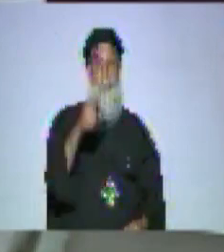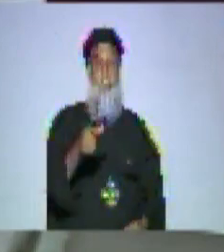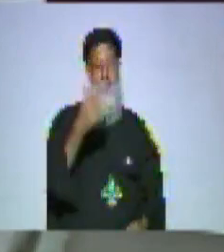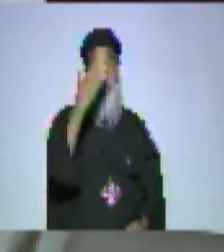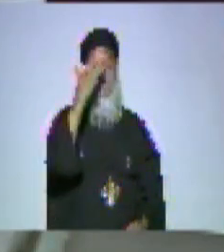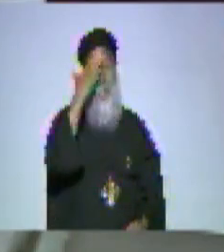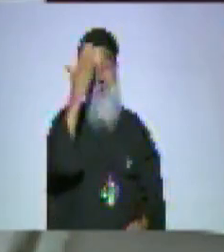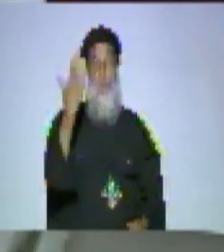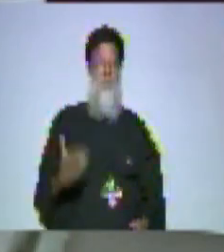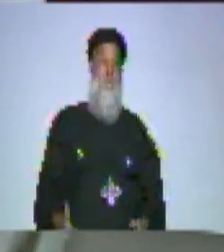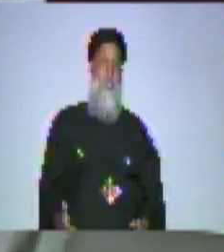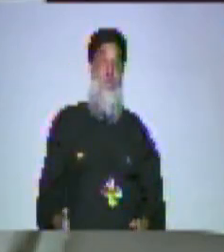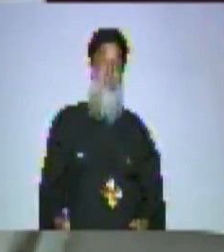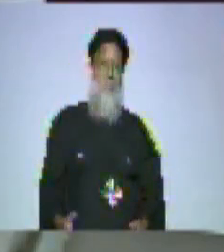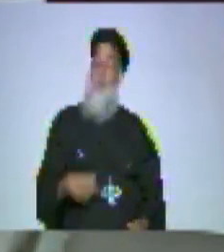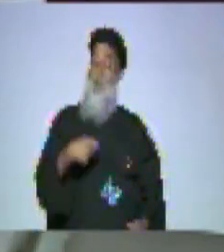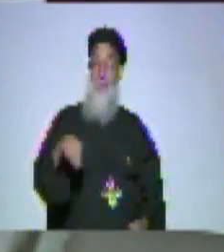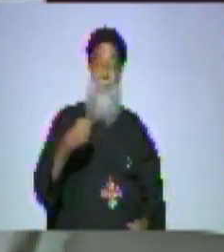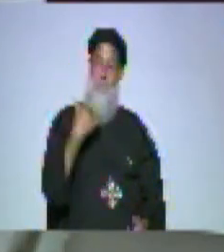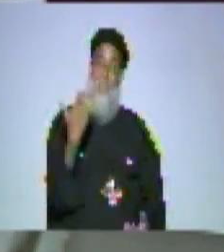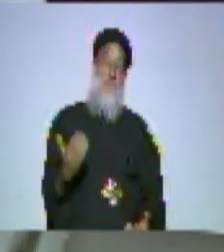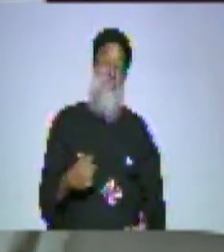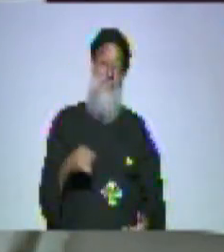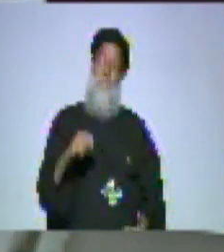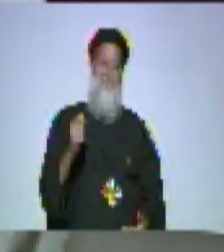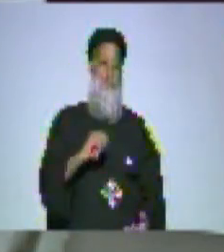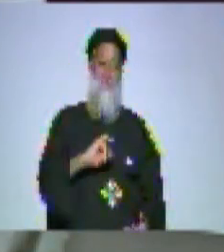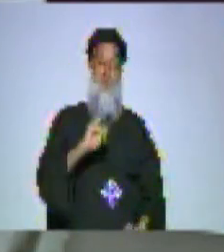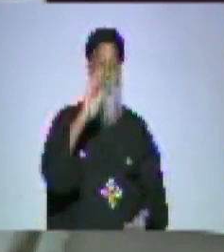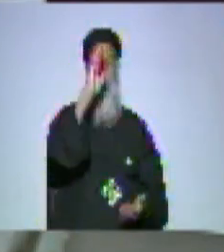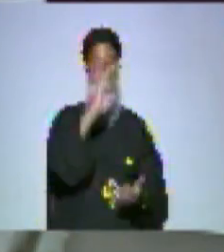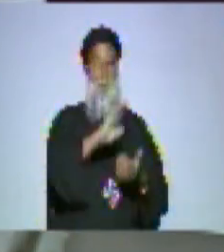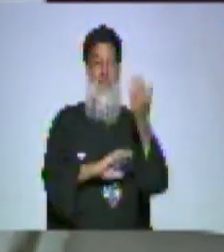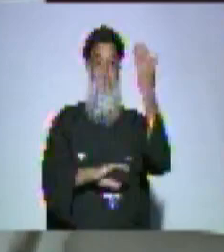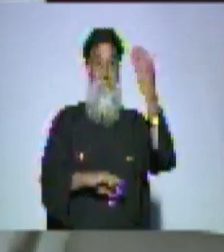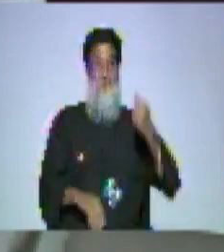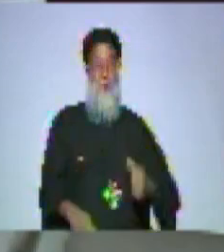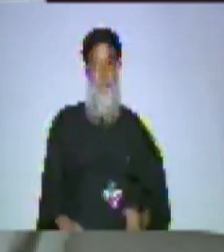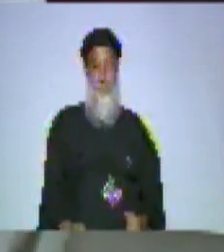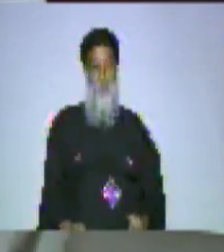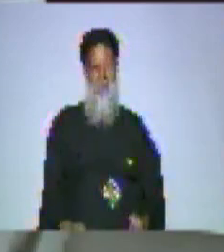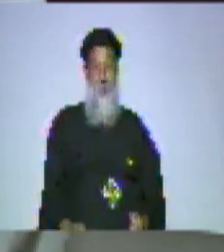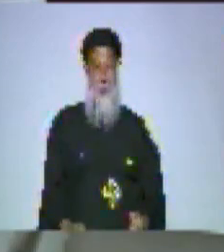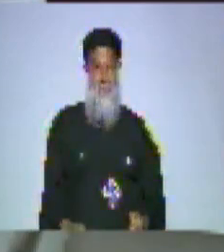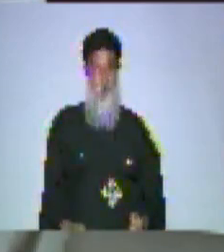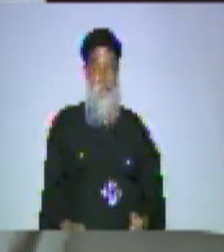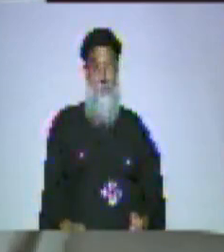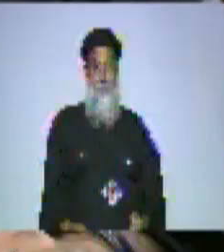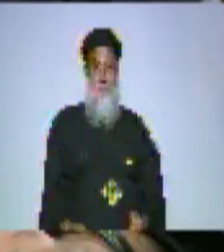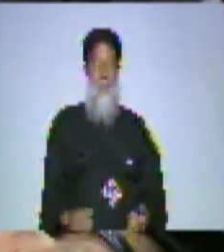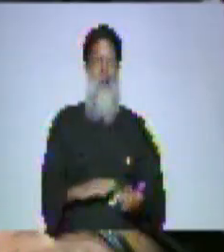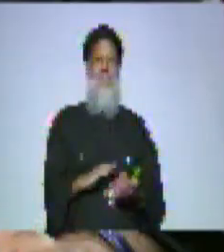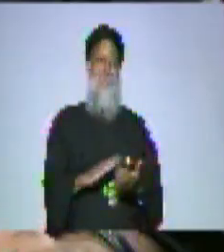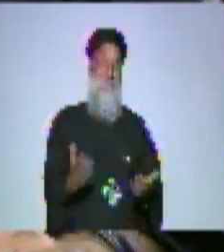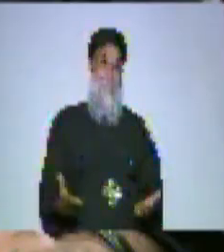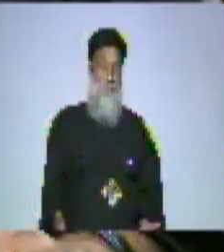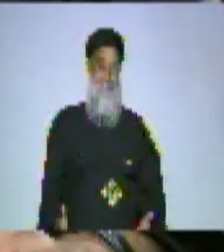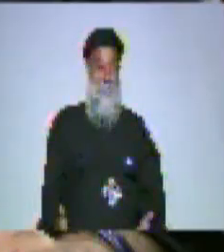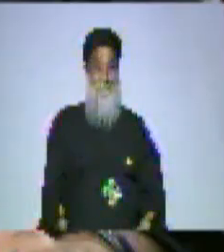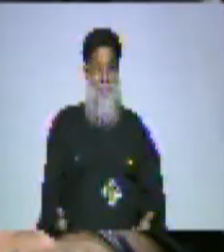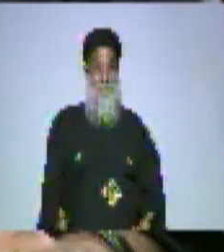البركه المال ما يكفيش اي مال ما يكفيش اتفضل يا رب وبارك